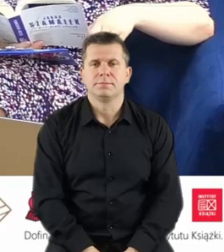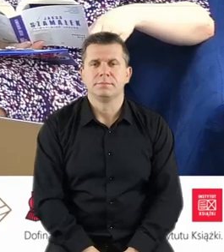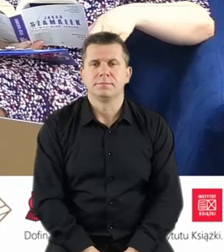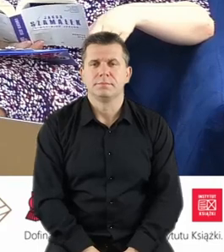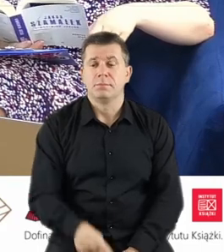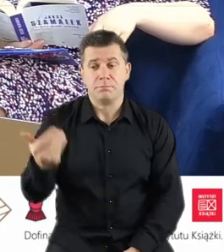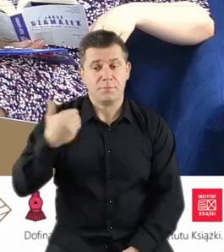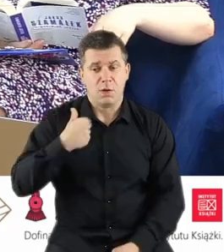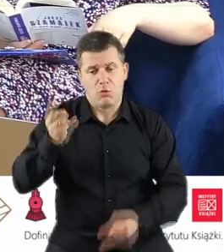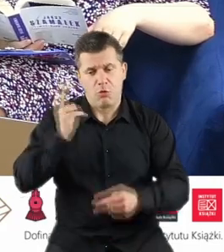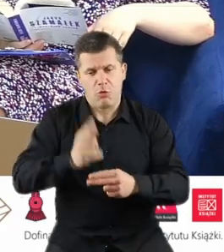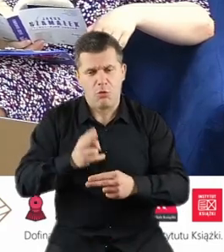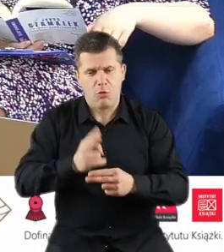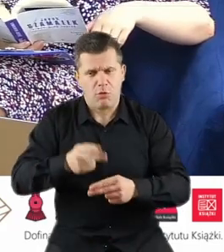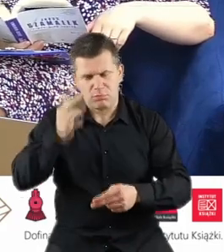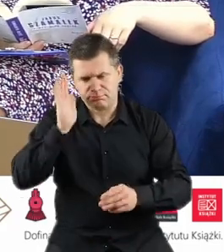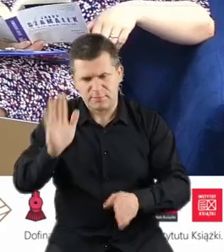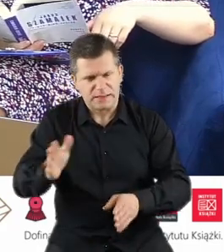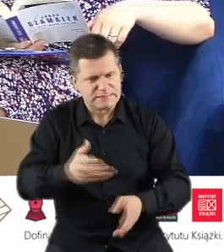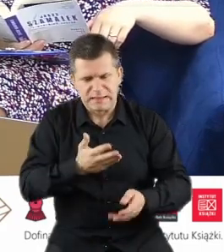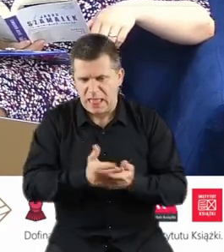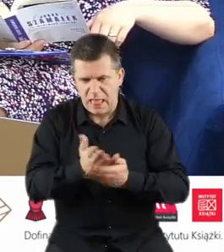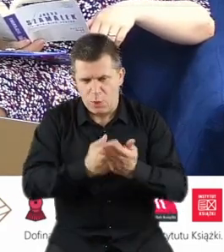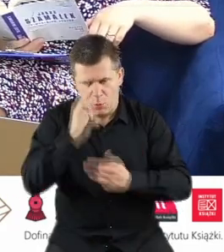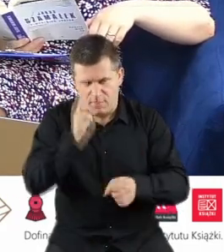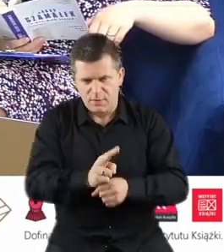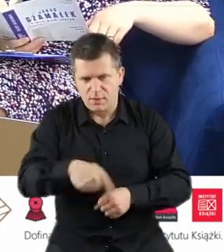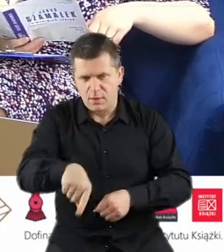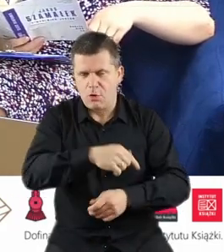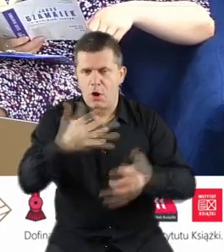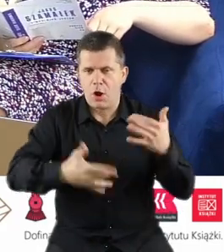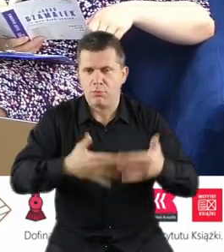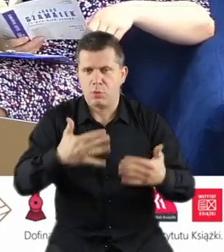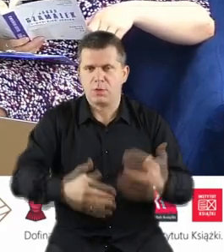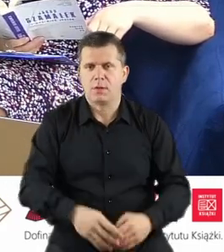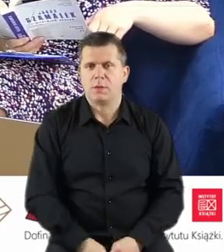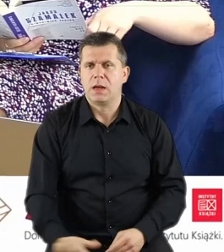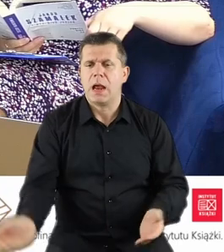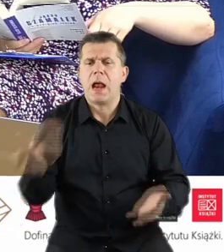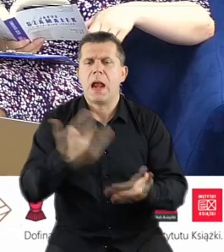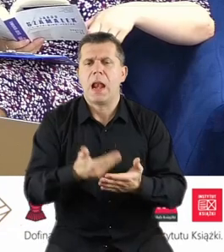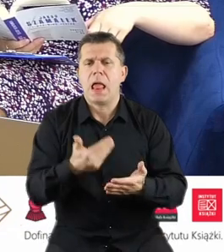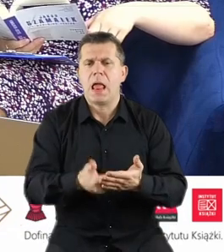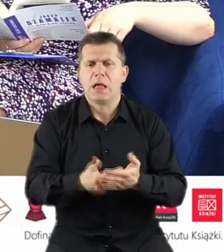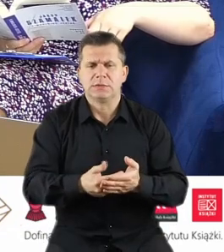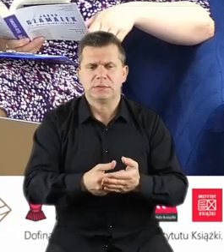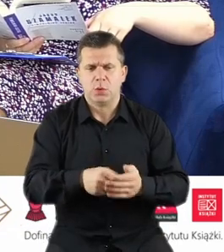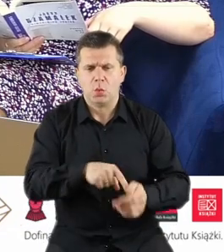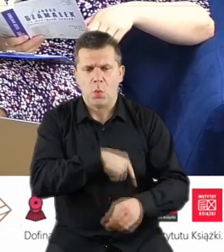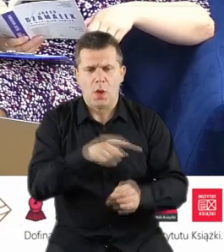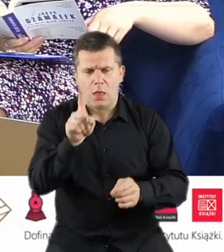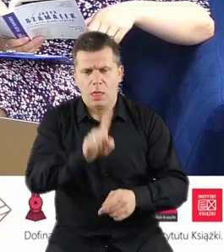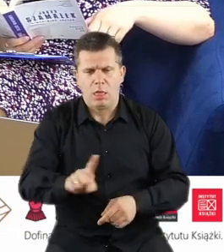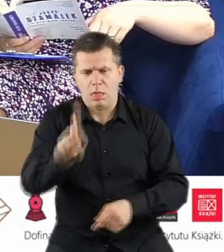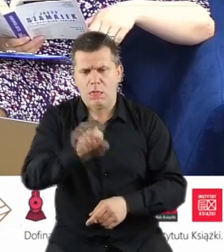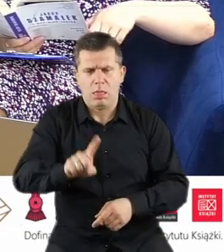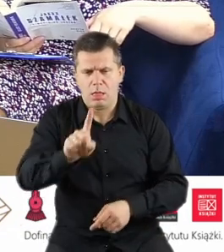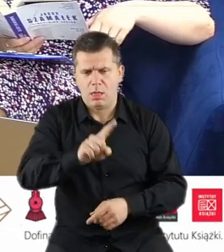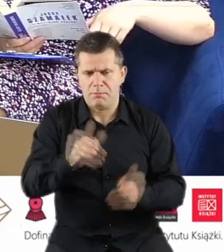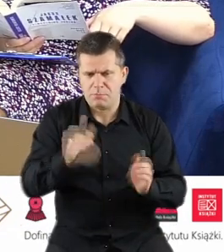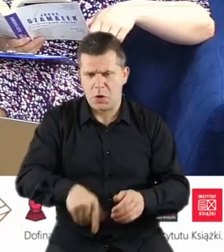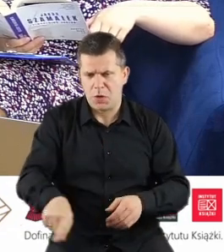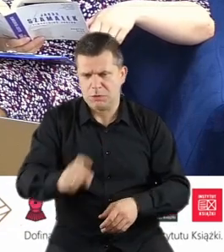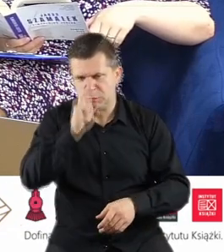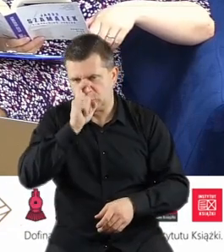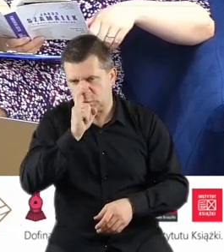Była chorobliwie podejrzliwa wobec komputerów, wręcz paranoidalnie. Dlaczego ta strona ładuje się dłużej niż zwykle? Może właśnie odpala się jakiś